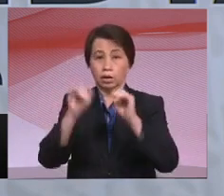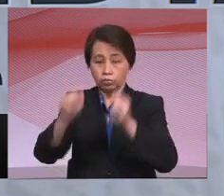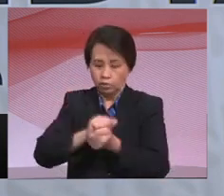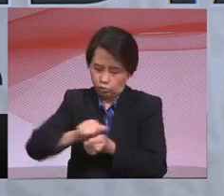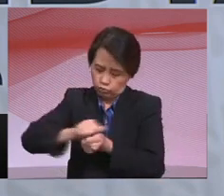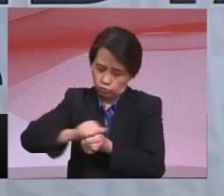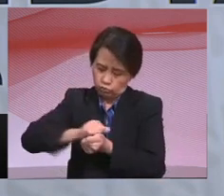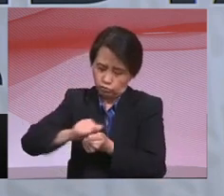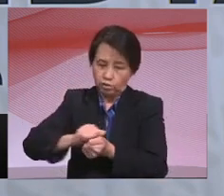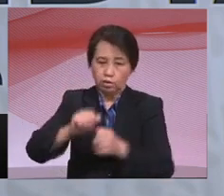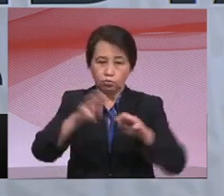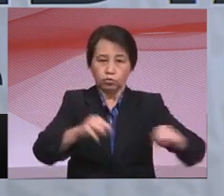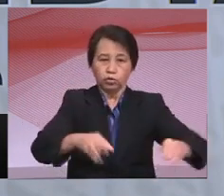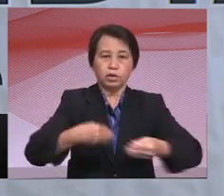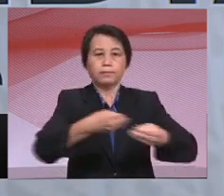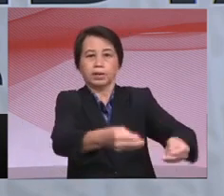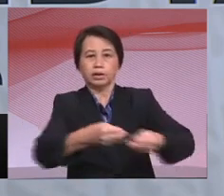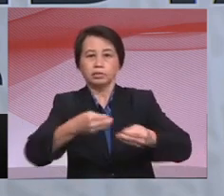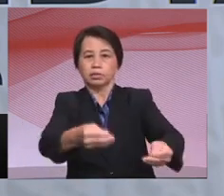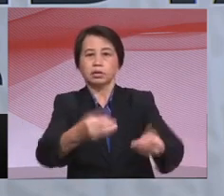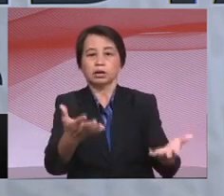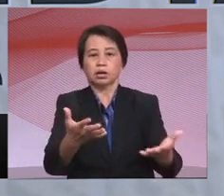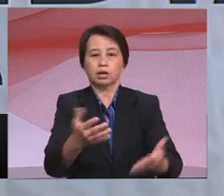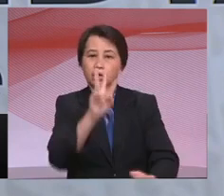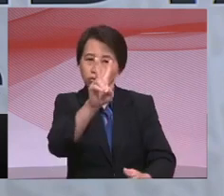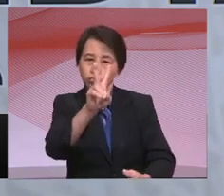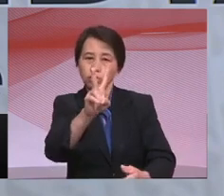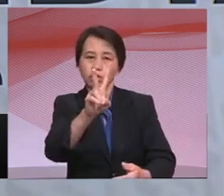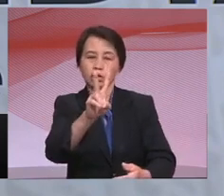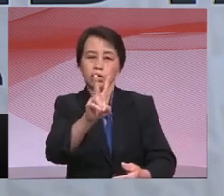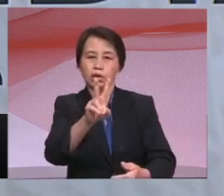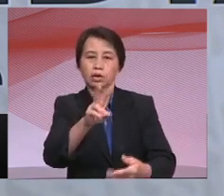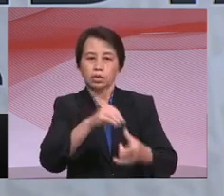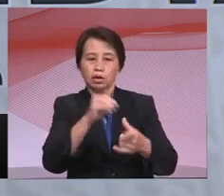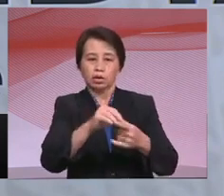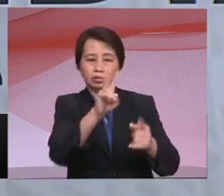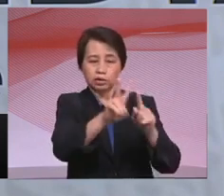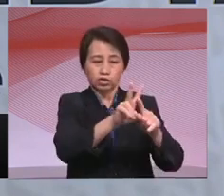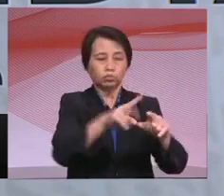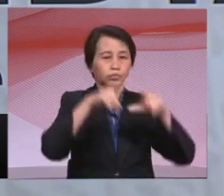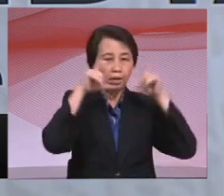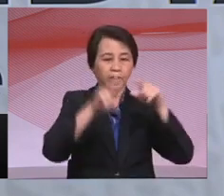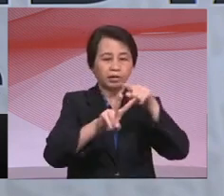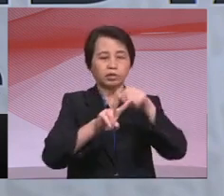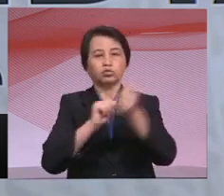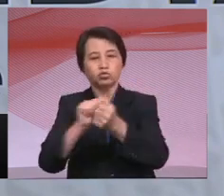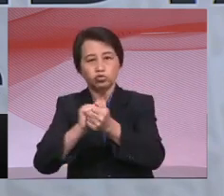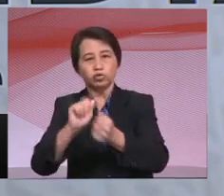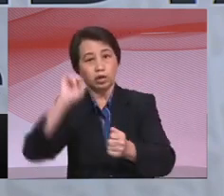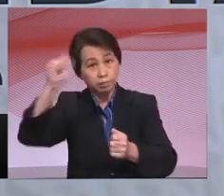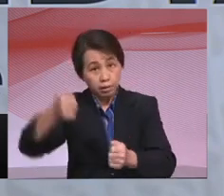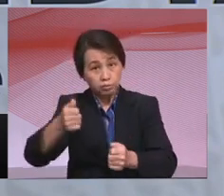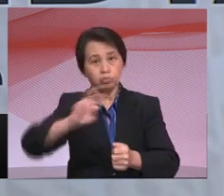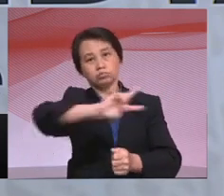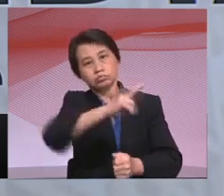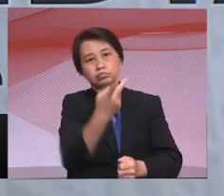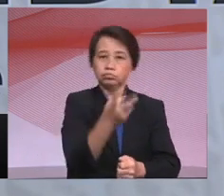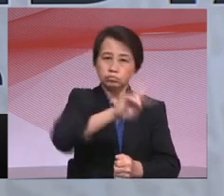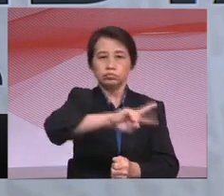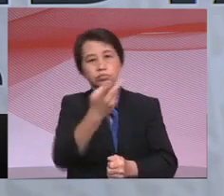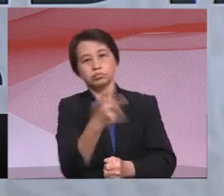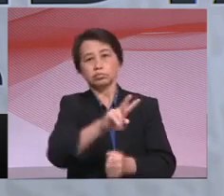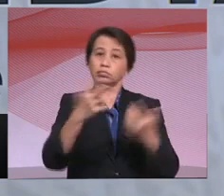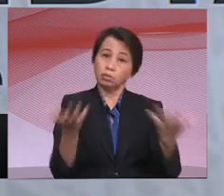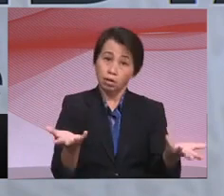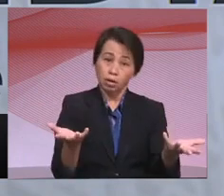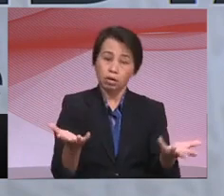cuci, setiap pelajar diberikan contohnya dua face mask, satu boleh pakai, satu cuci, dan kita boleh guna secara bergilir-gilir.